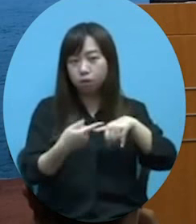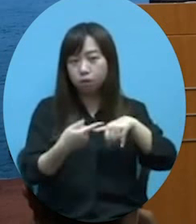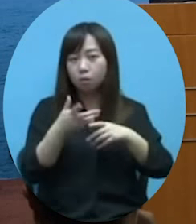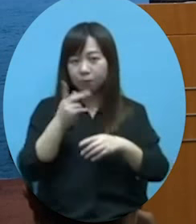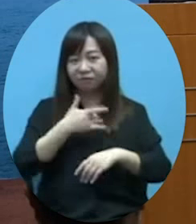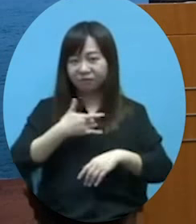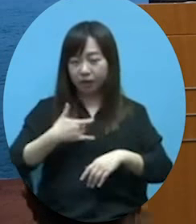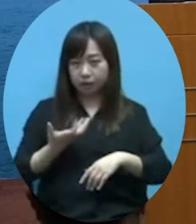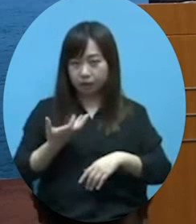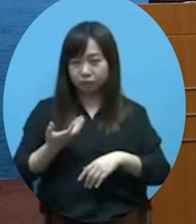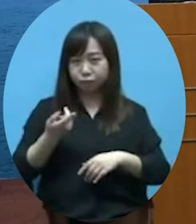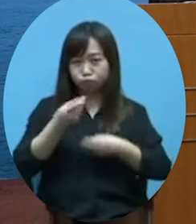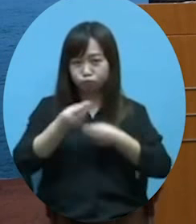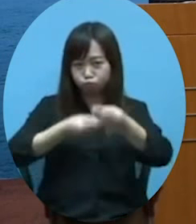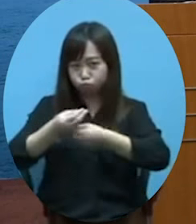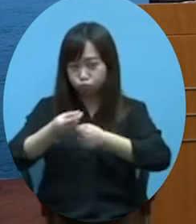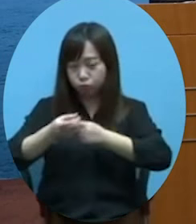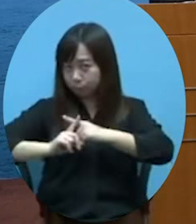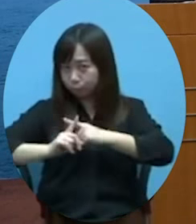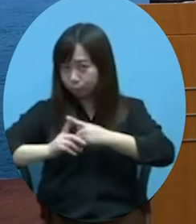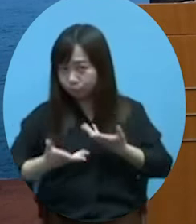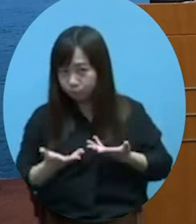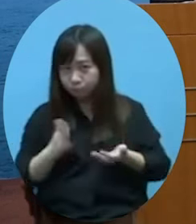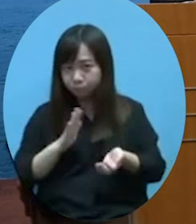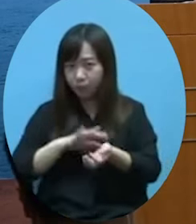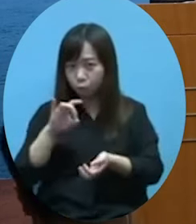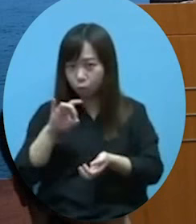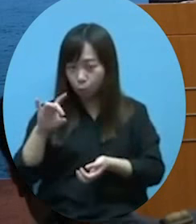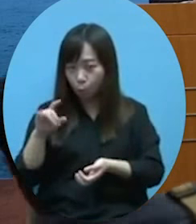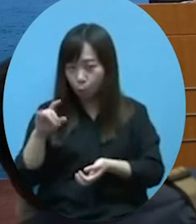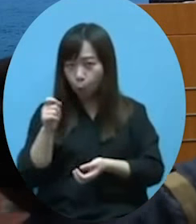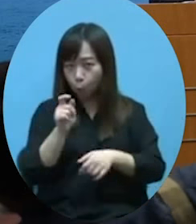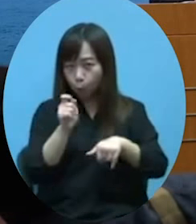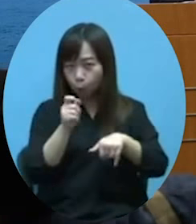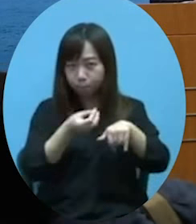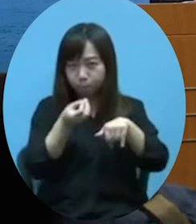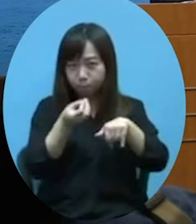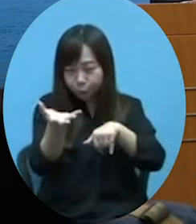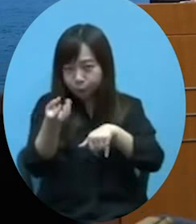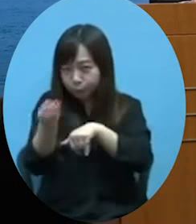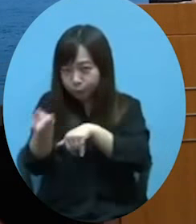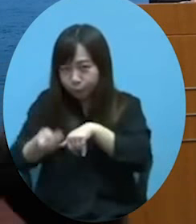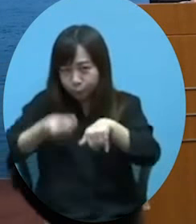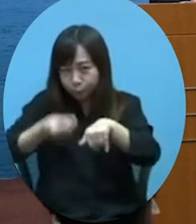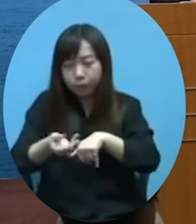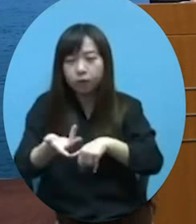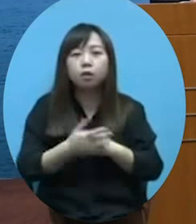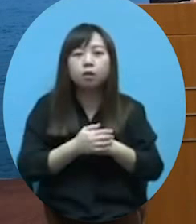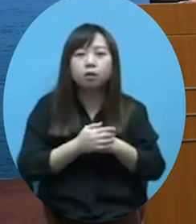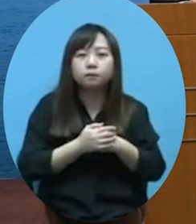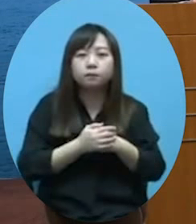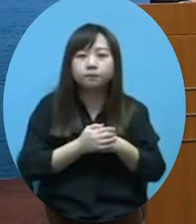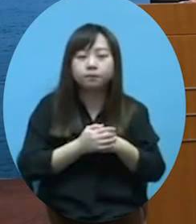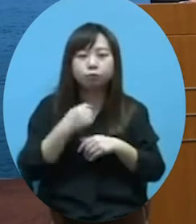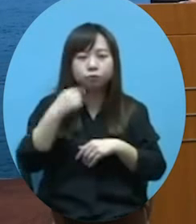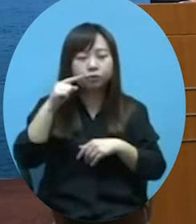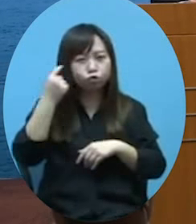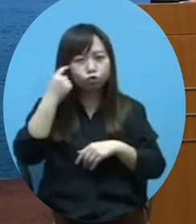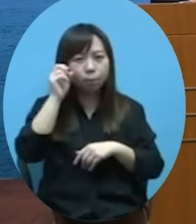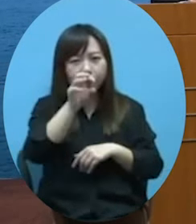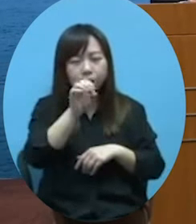炎可能傳播那個渠道或者病毒的宿主啦那第二個就是都想問回就是